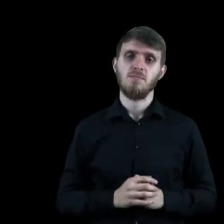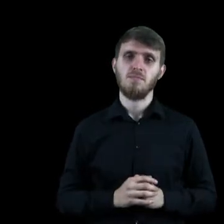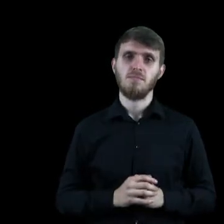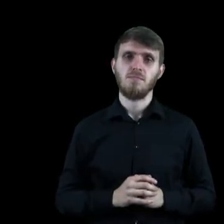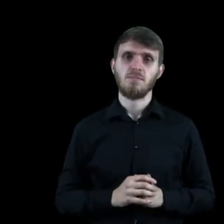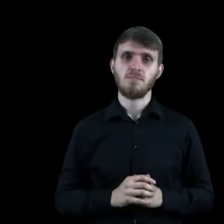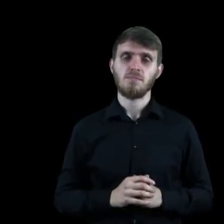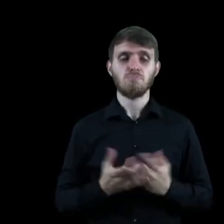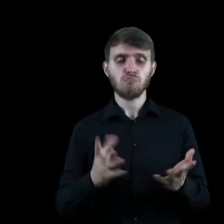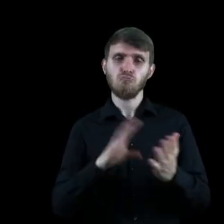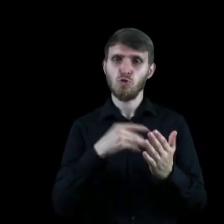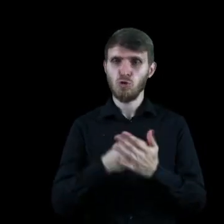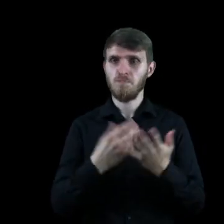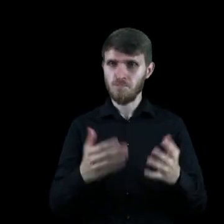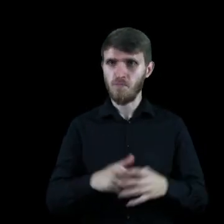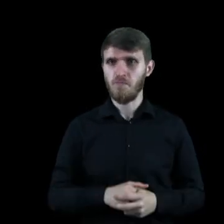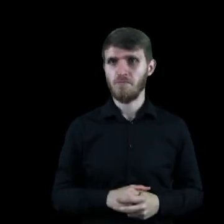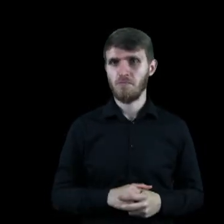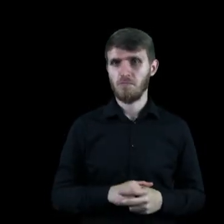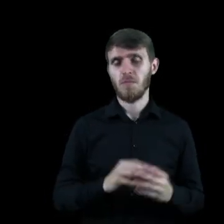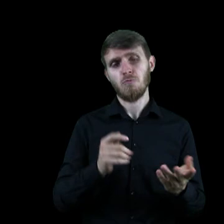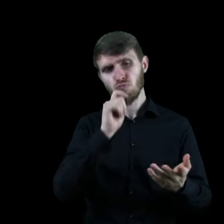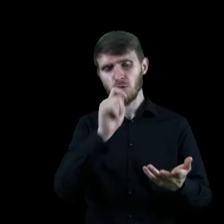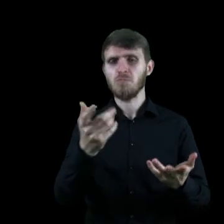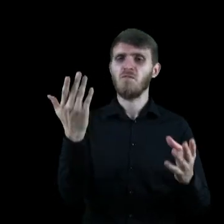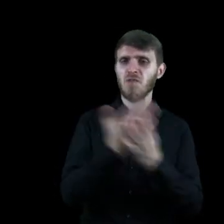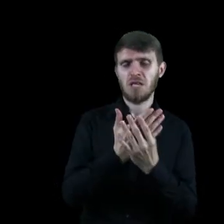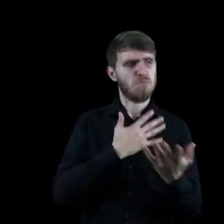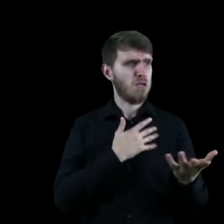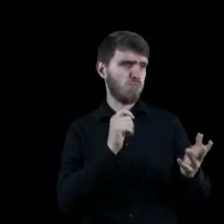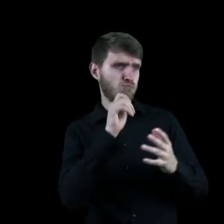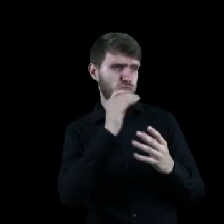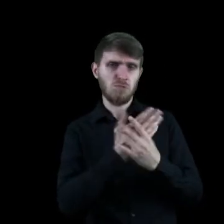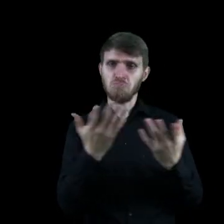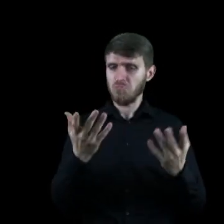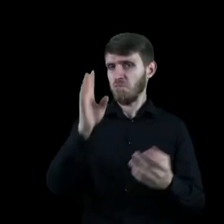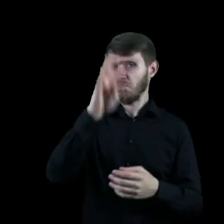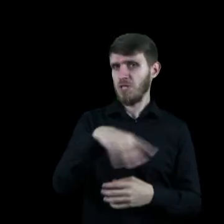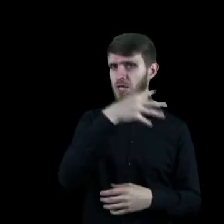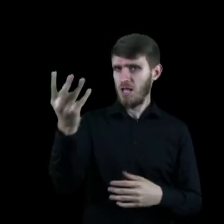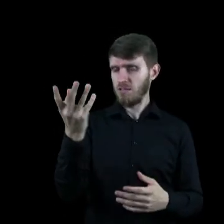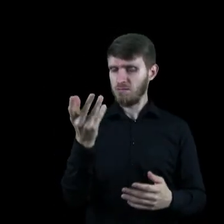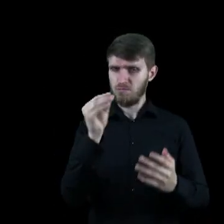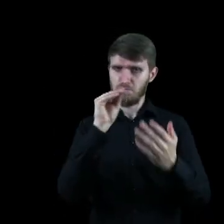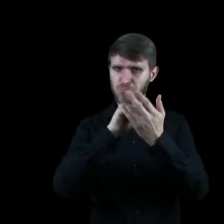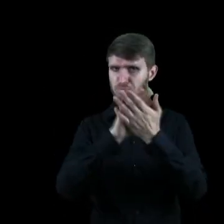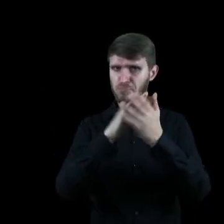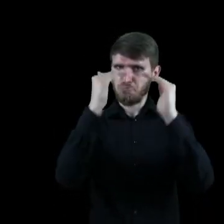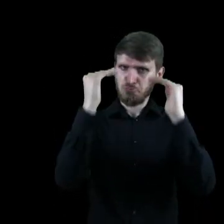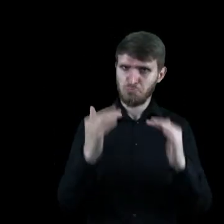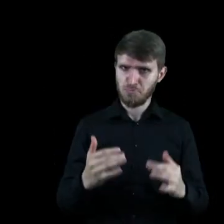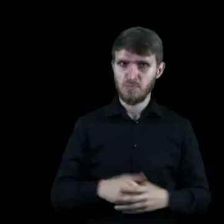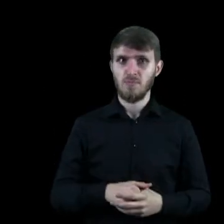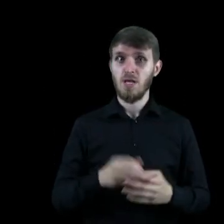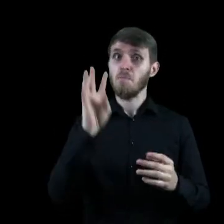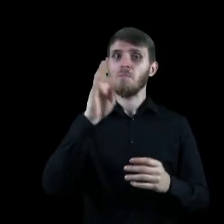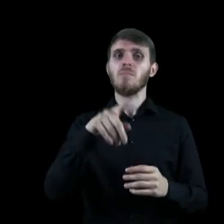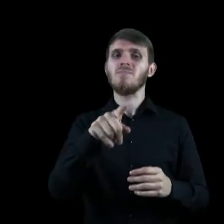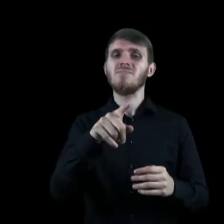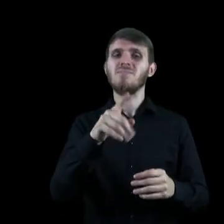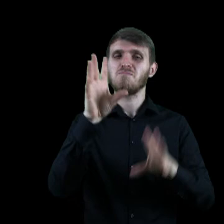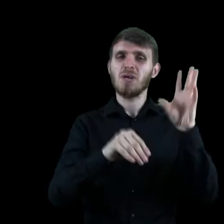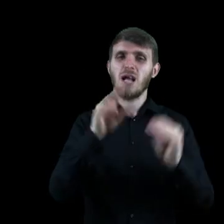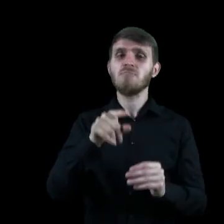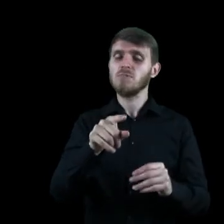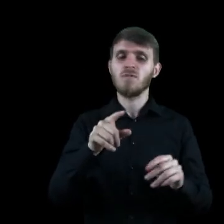obligacjom. Spróbujmy to zrobić na przykładzie. Narysujmy bilans jakiejś wymyślonej firmy. Bilans jest